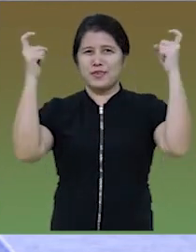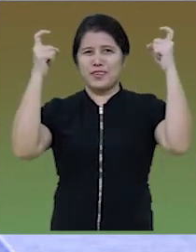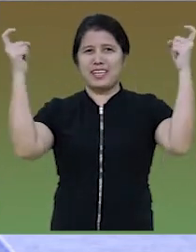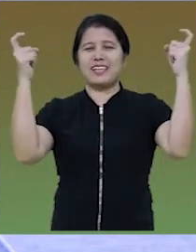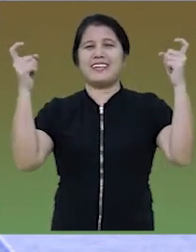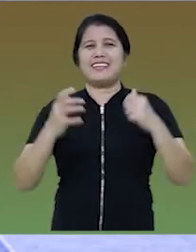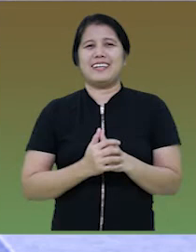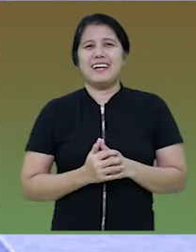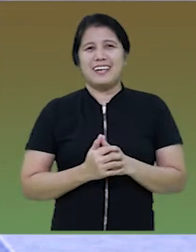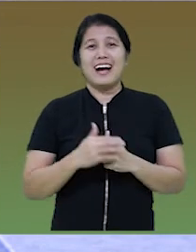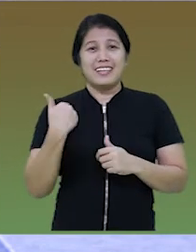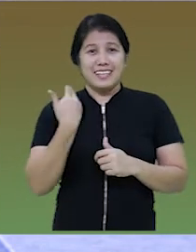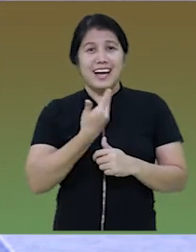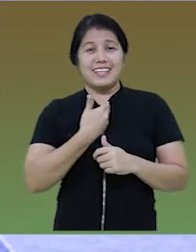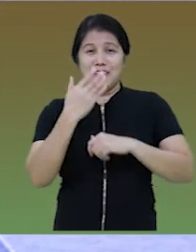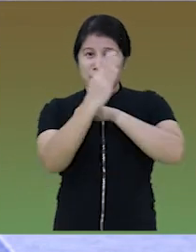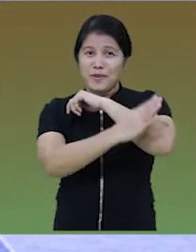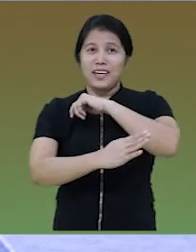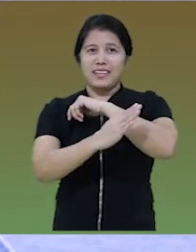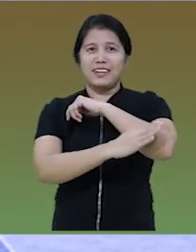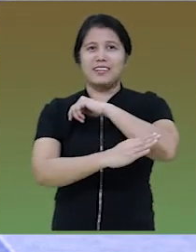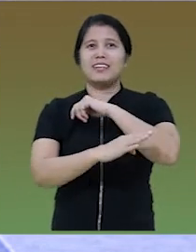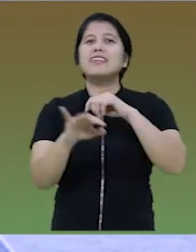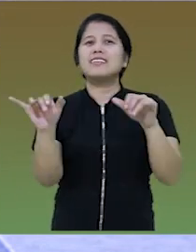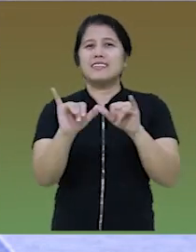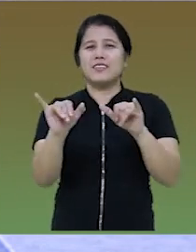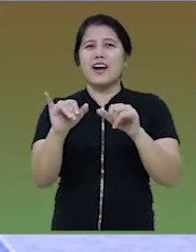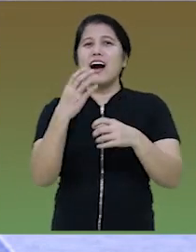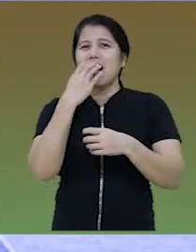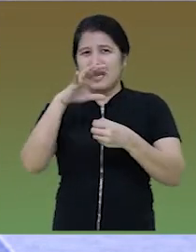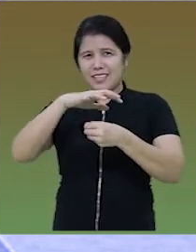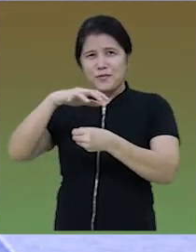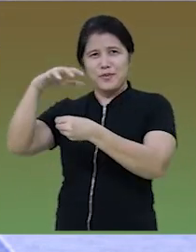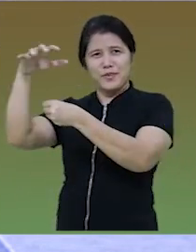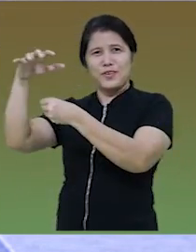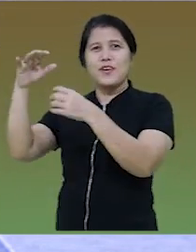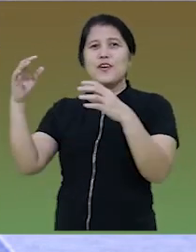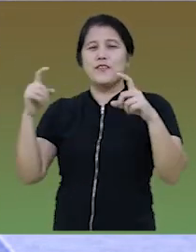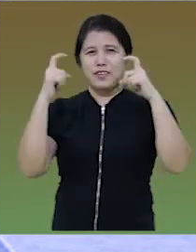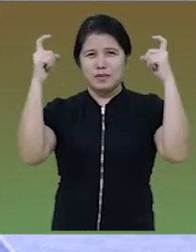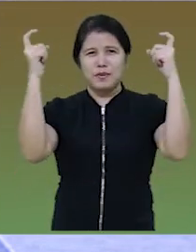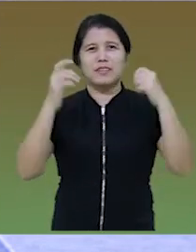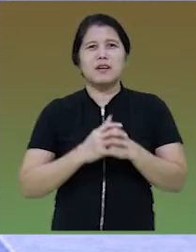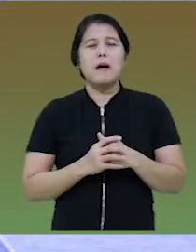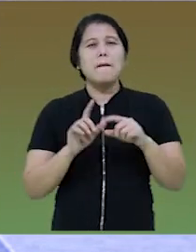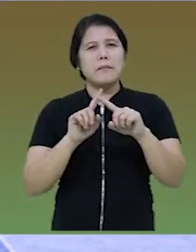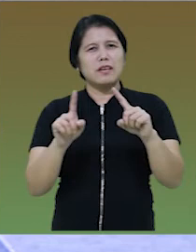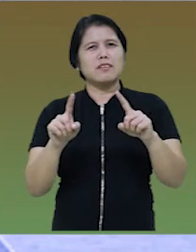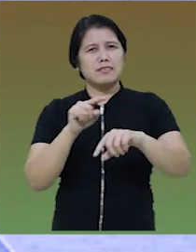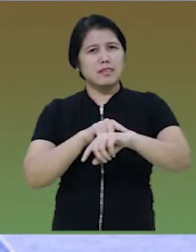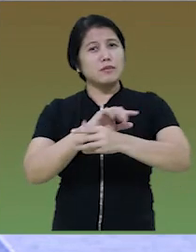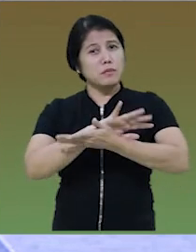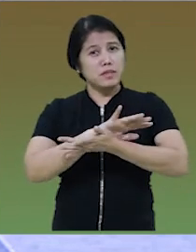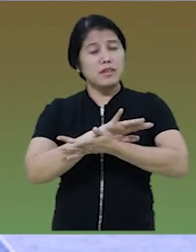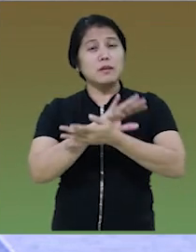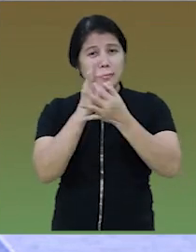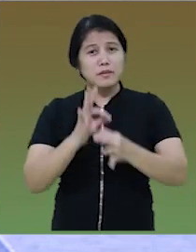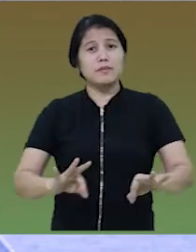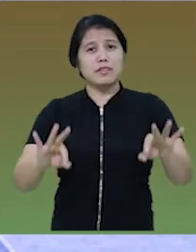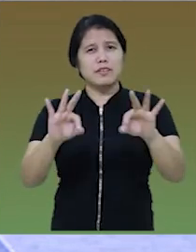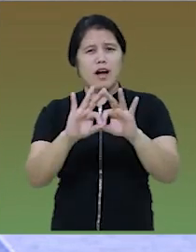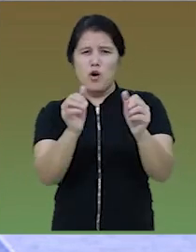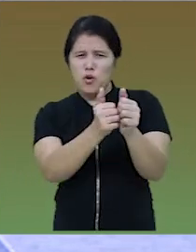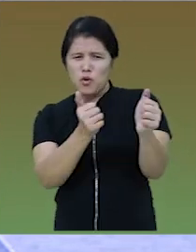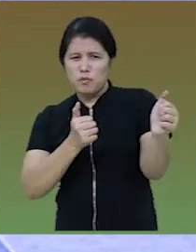mga festival sa ating bayan katulad ng Hot Air Balloon Festival. Ngunit sa panahon ng pandemya, mas mahalaga